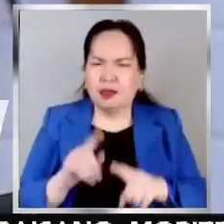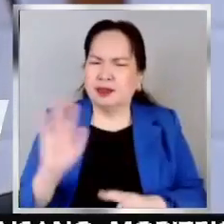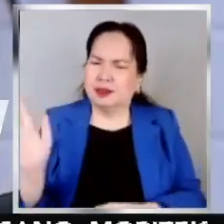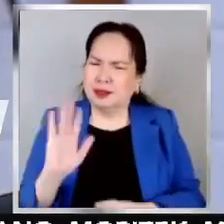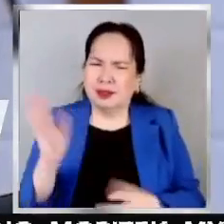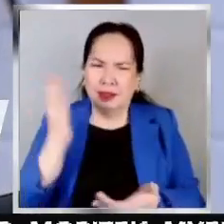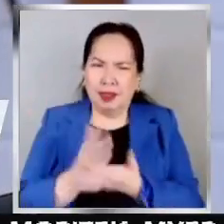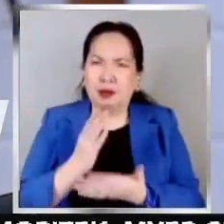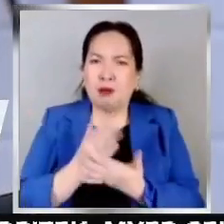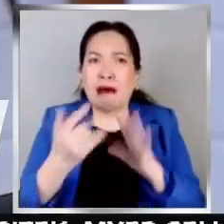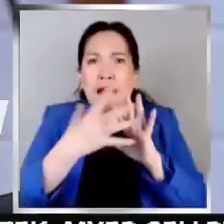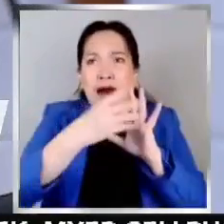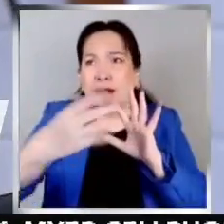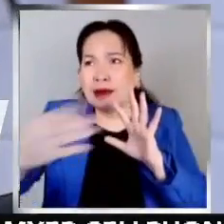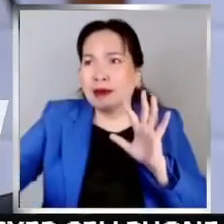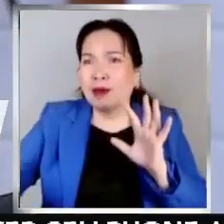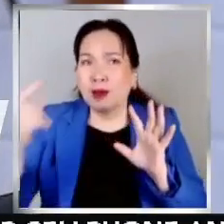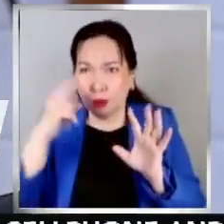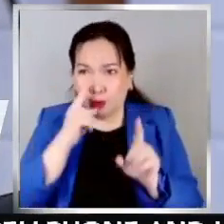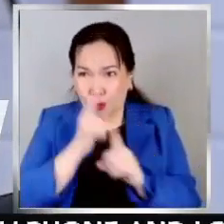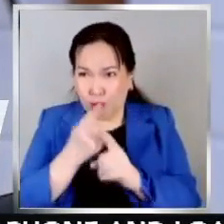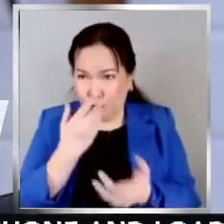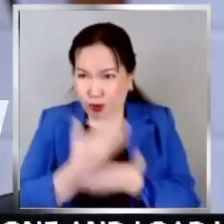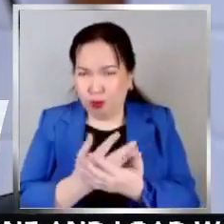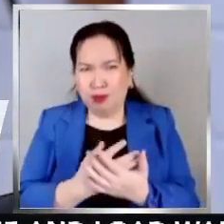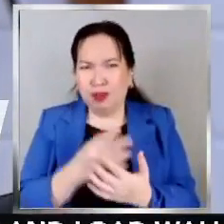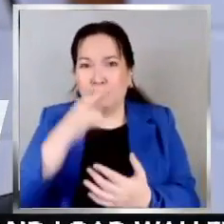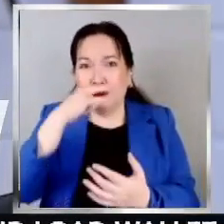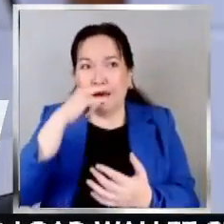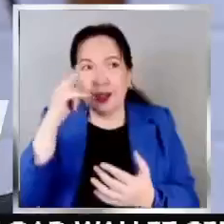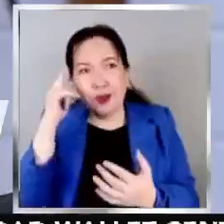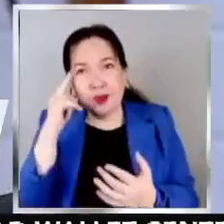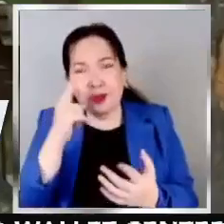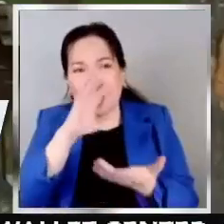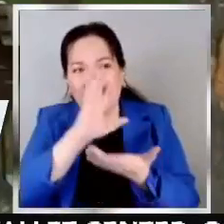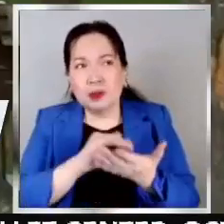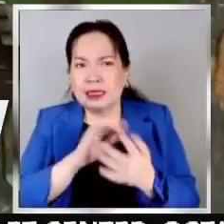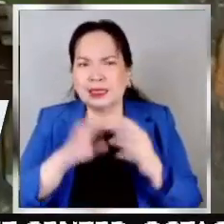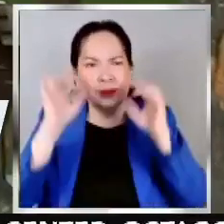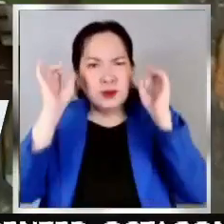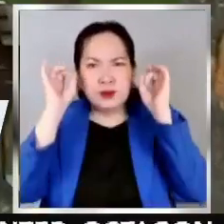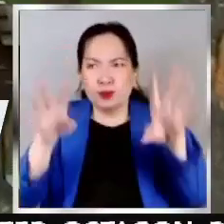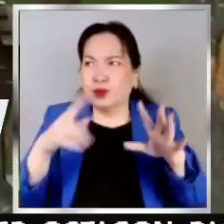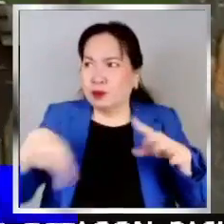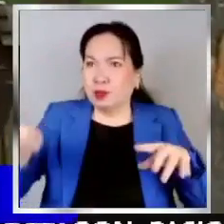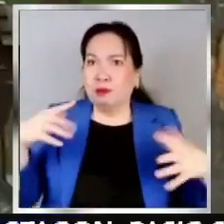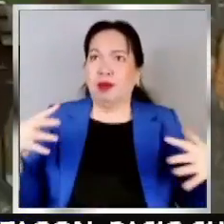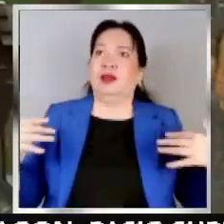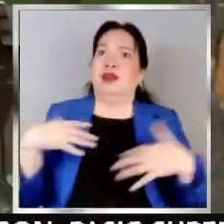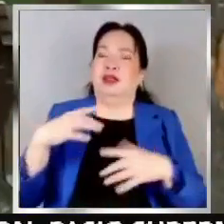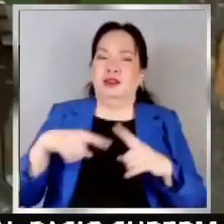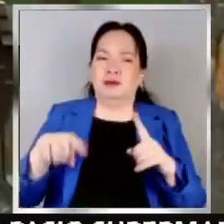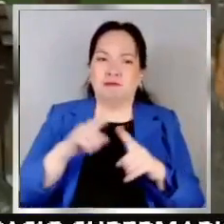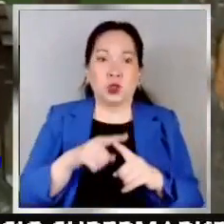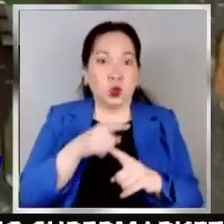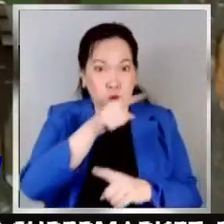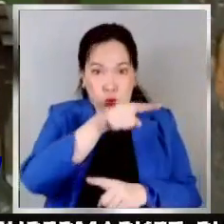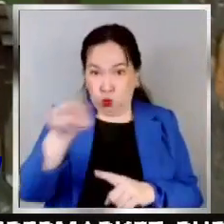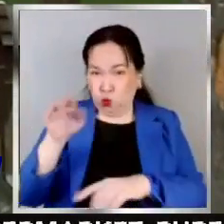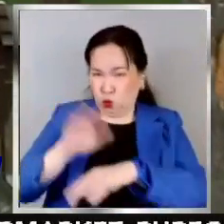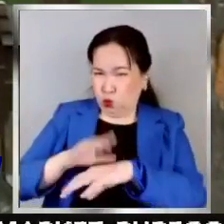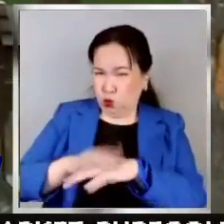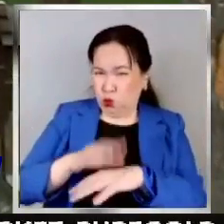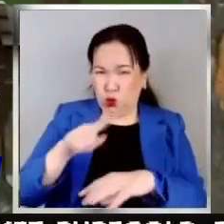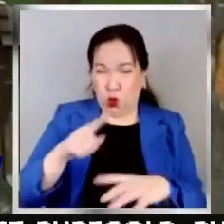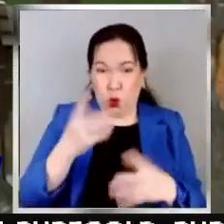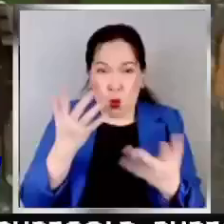gumagaya. Pangit din sa mata ng bata yung ganun. Tsaka napakadelikado, sir. Sa mga nagbabalak na gumawa ng mapanganib na prank, mag-isip-isip